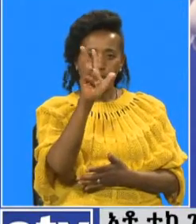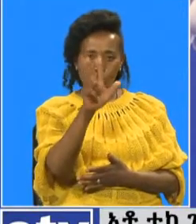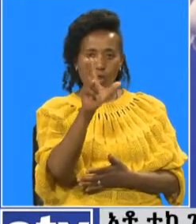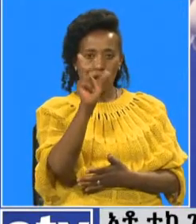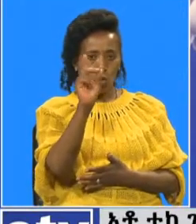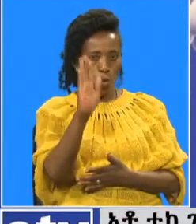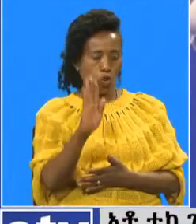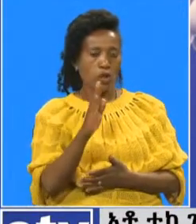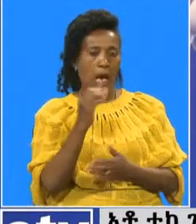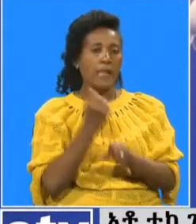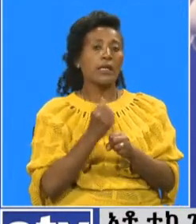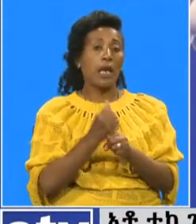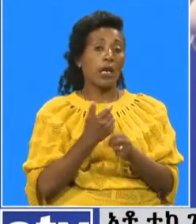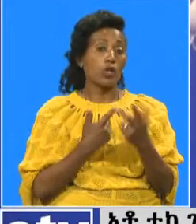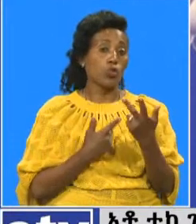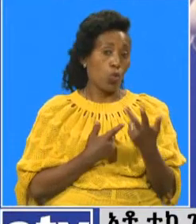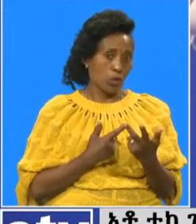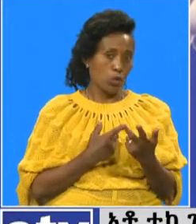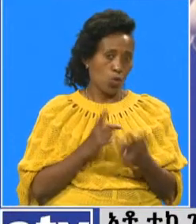አለ።